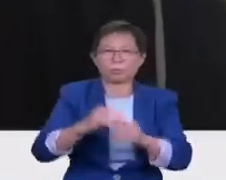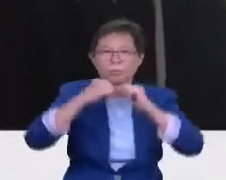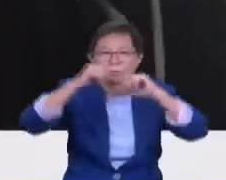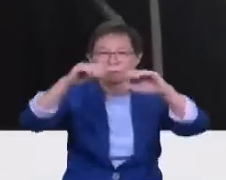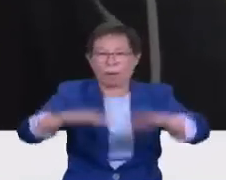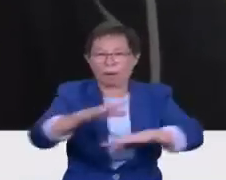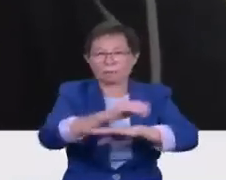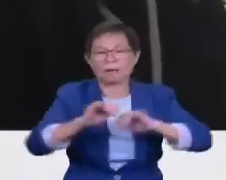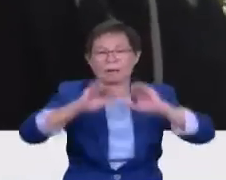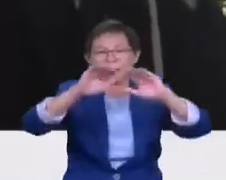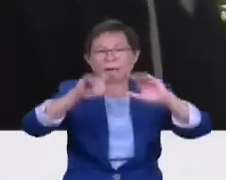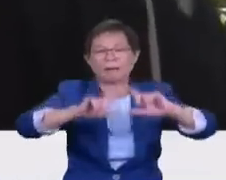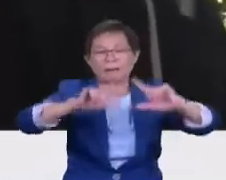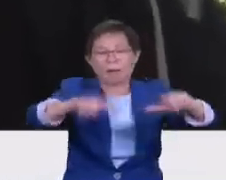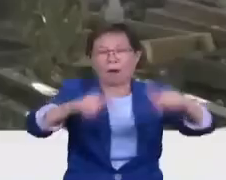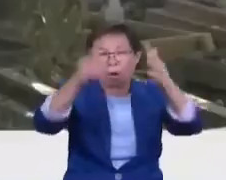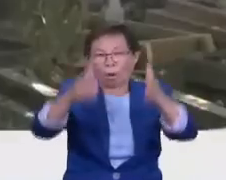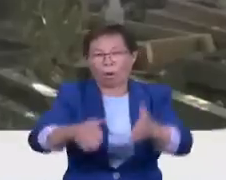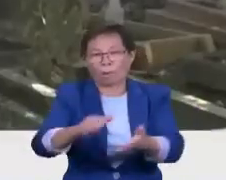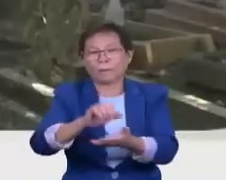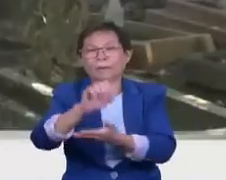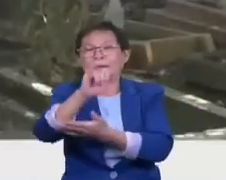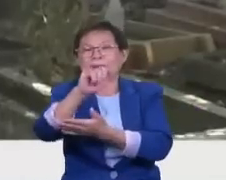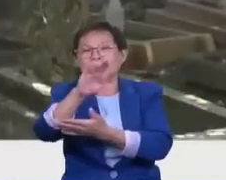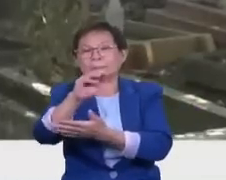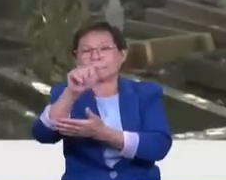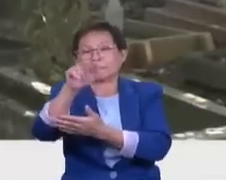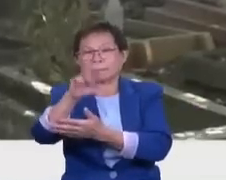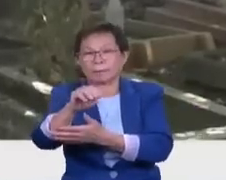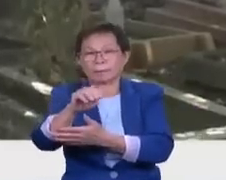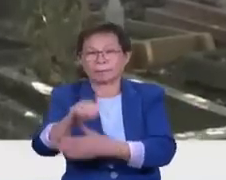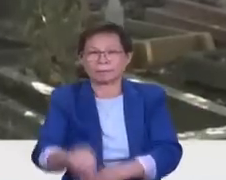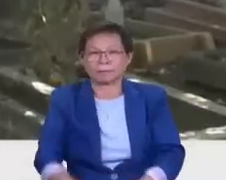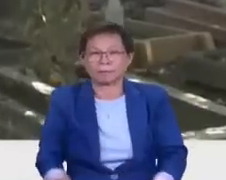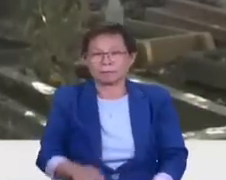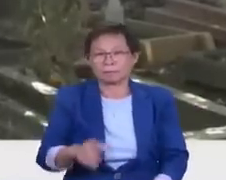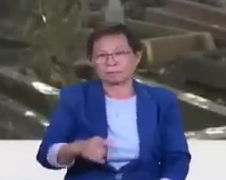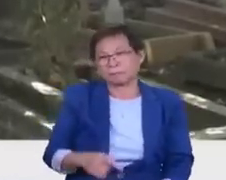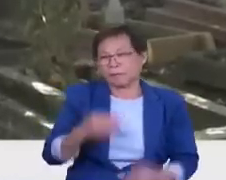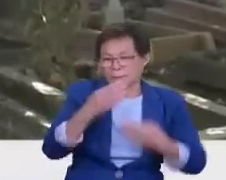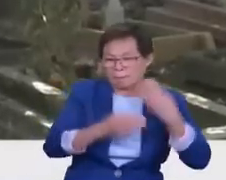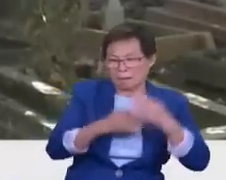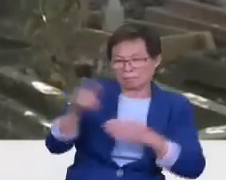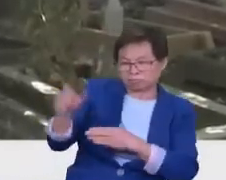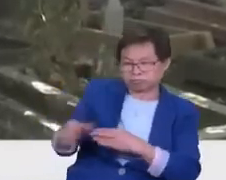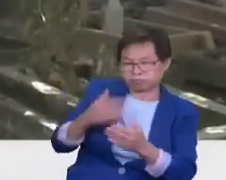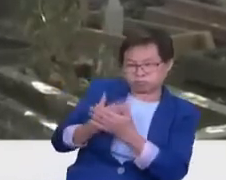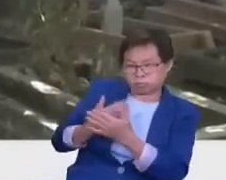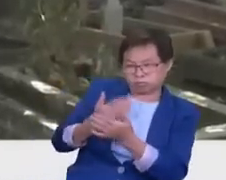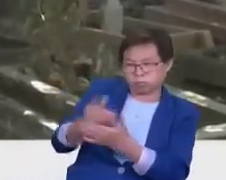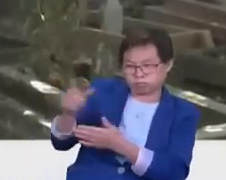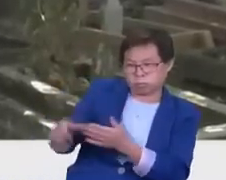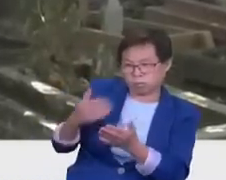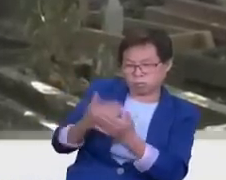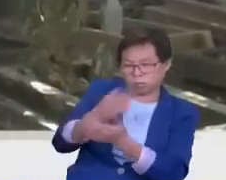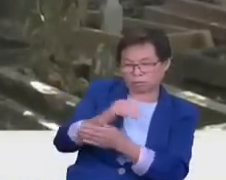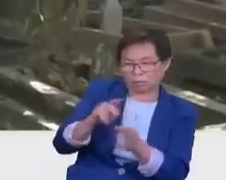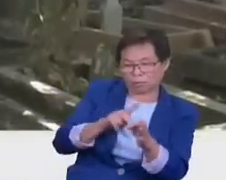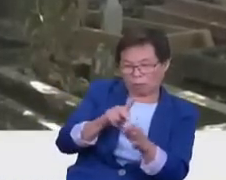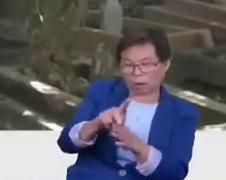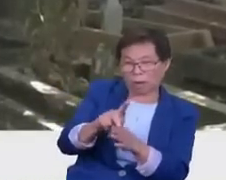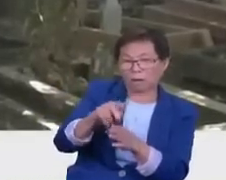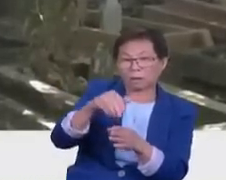dan ditempatkan di kalangan orang yang beriman dari segi perwatakan Dia seorang yang sangat Baiklah dan juga pakar